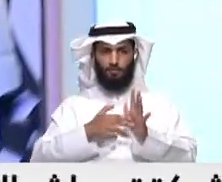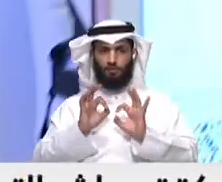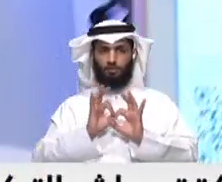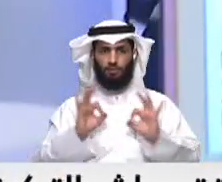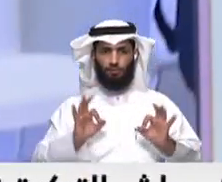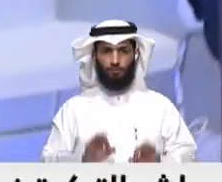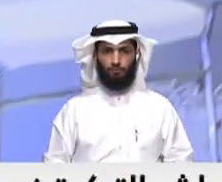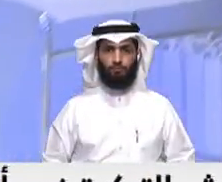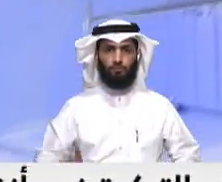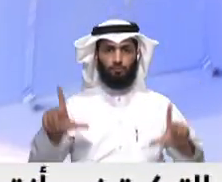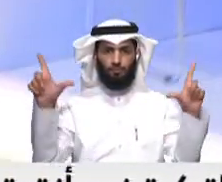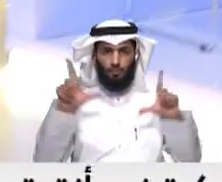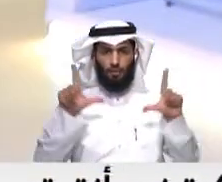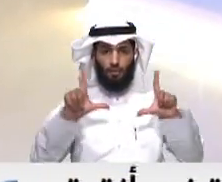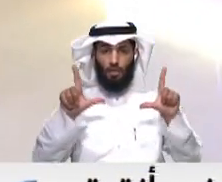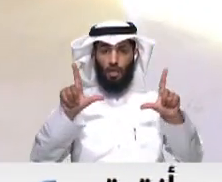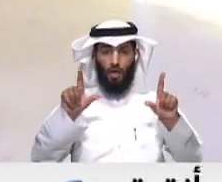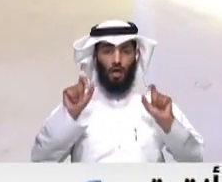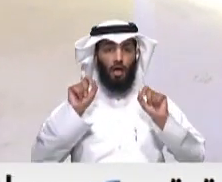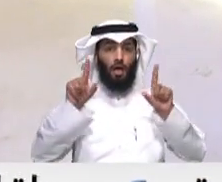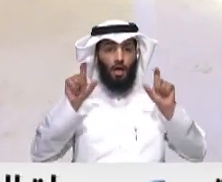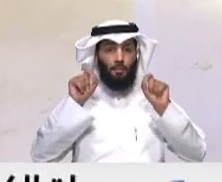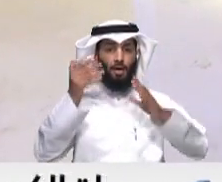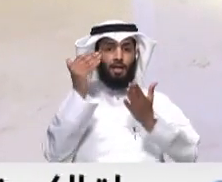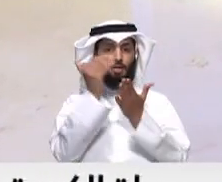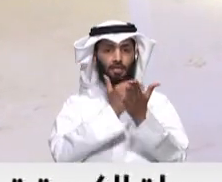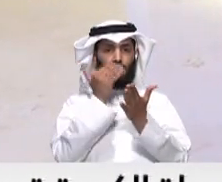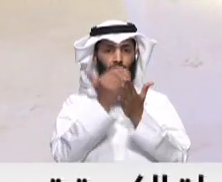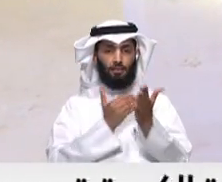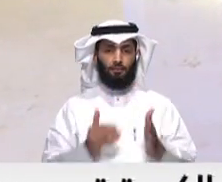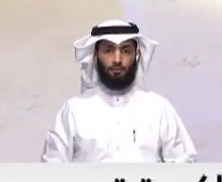رائد الشمري للنشره الاقتصاديه قناه الاخبار m